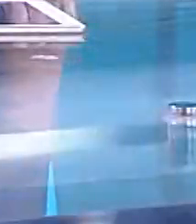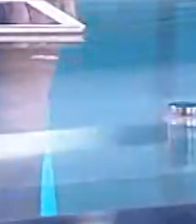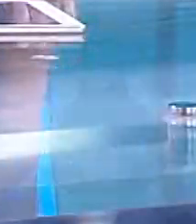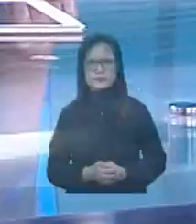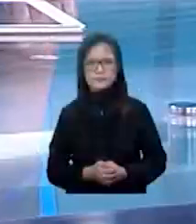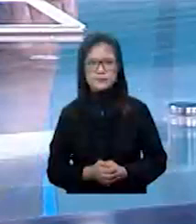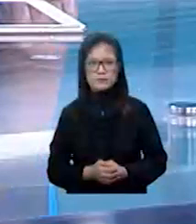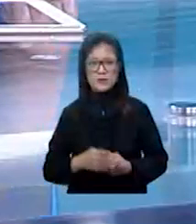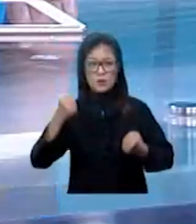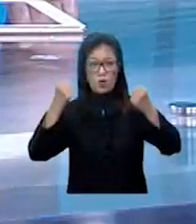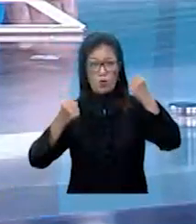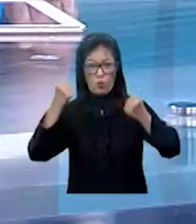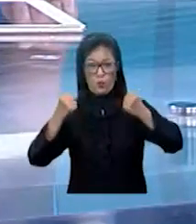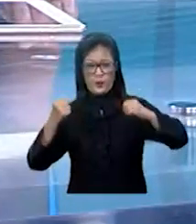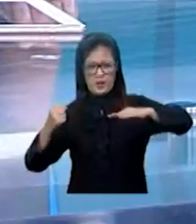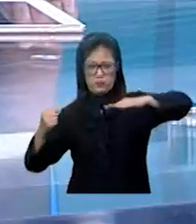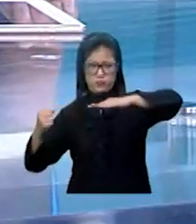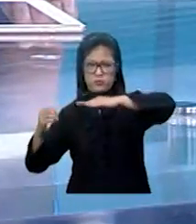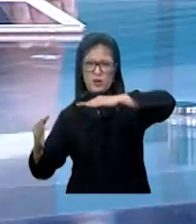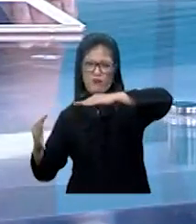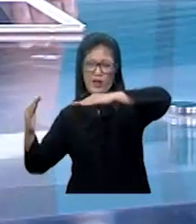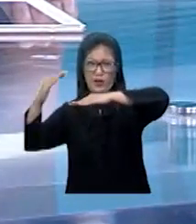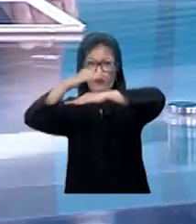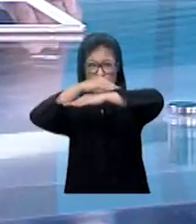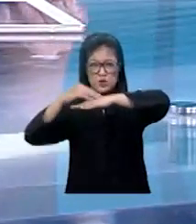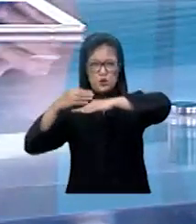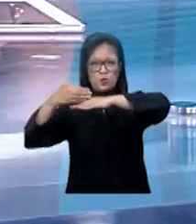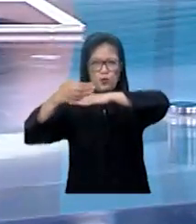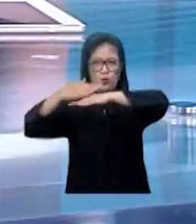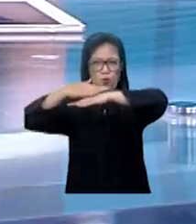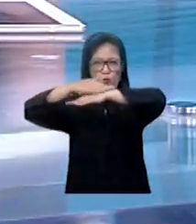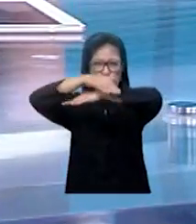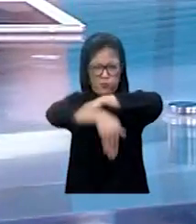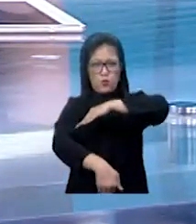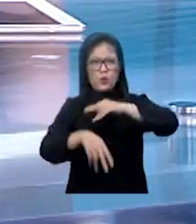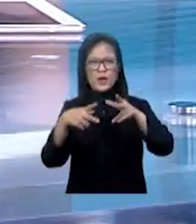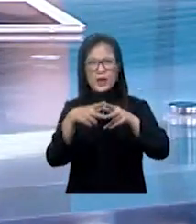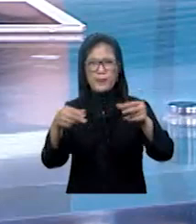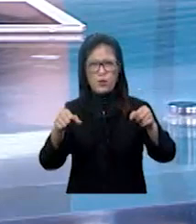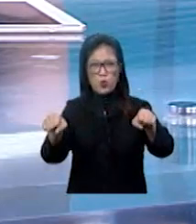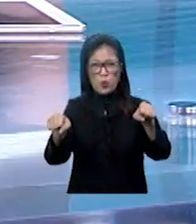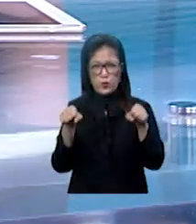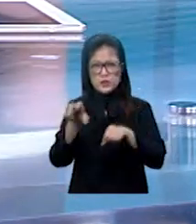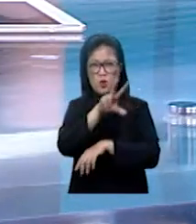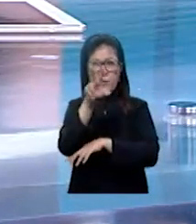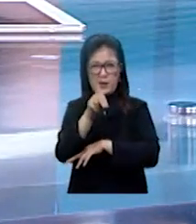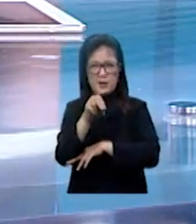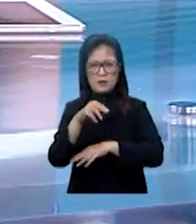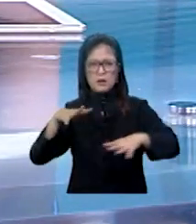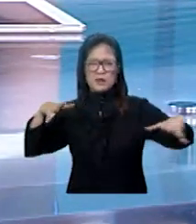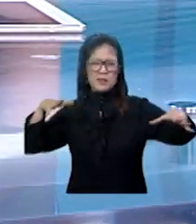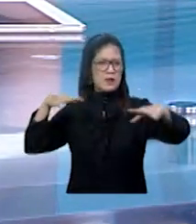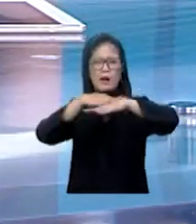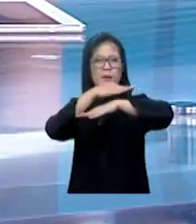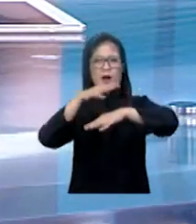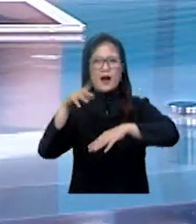ada masih bersama kami pemirsa sebuah mobil terjun dari flyover Universitas Indonesia Depok Jawa Barat setelah menabrak